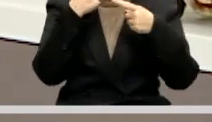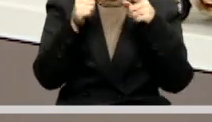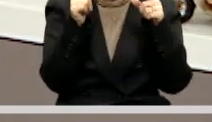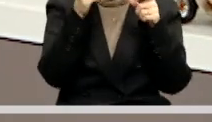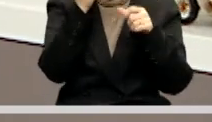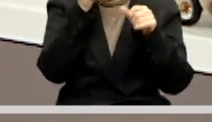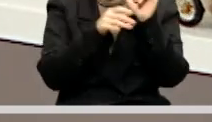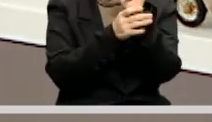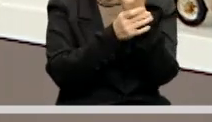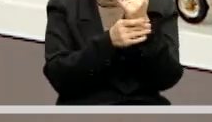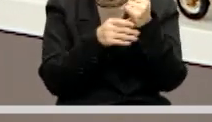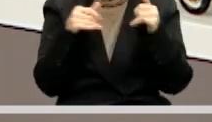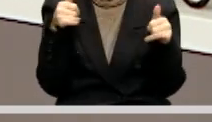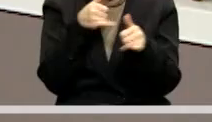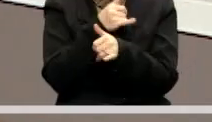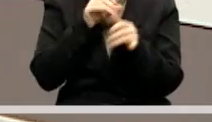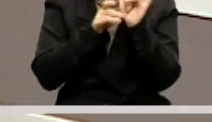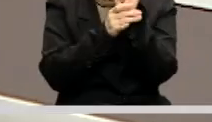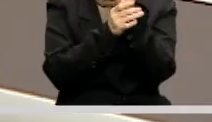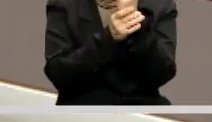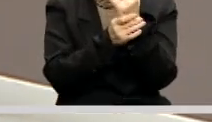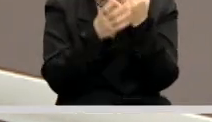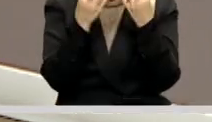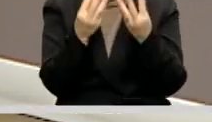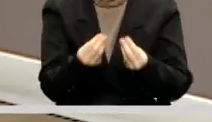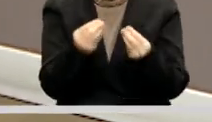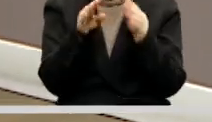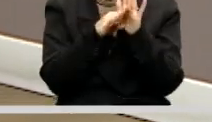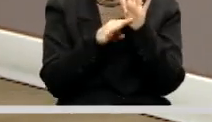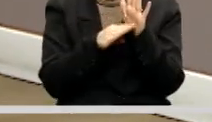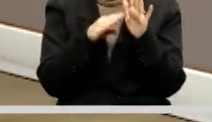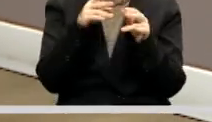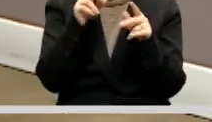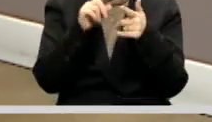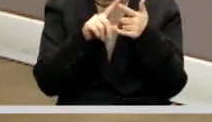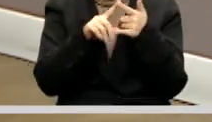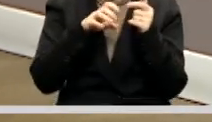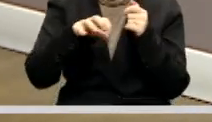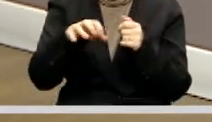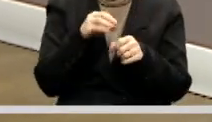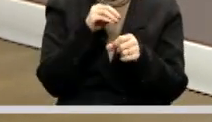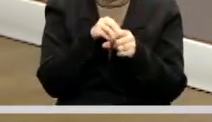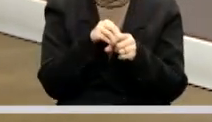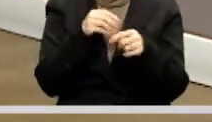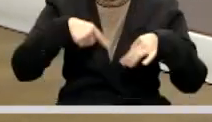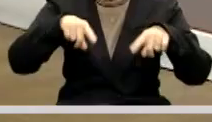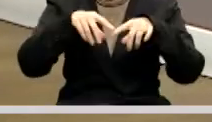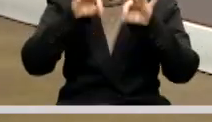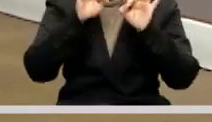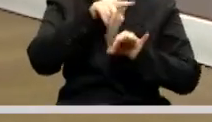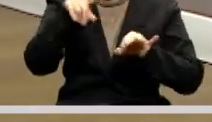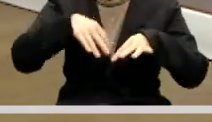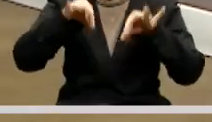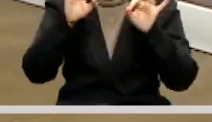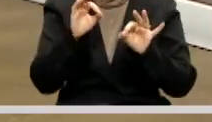Dursun hanımefendi ile bölümümüzün, yayınımızın ilerleyen dakikalarında ikinci konumuz olarak efendim. Bizler şimdi hazırız. Siz de hazırsanız